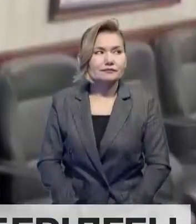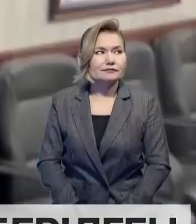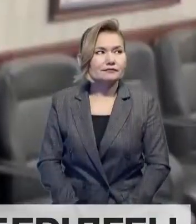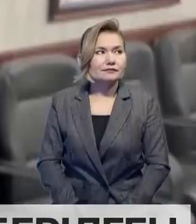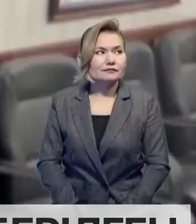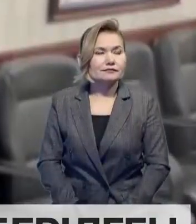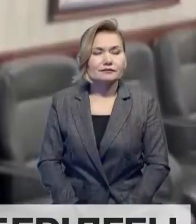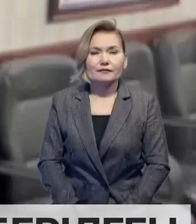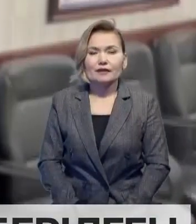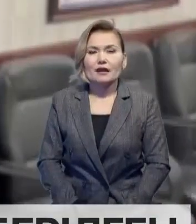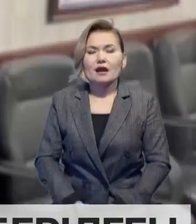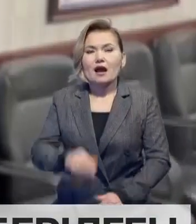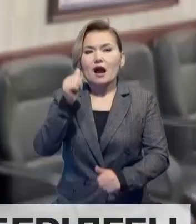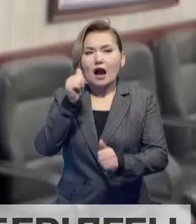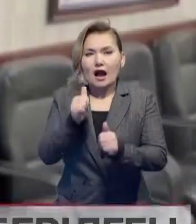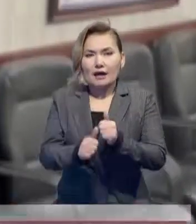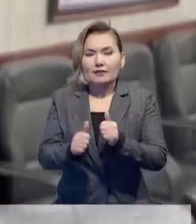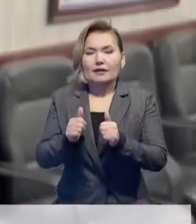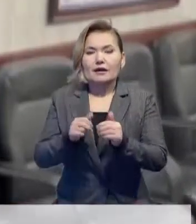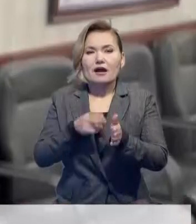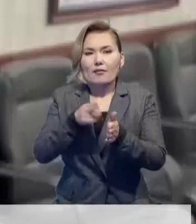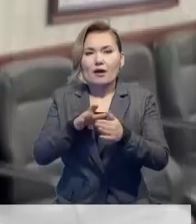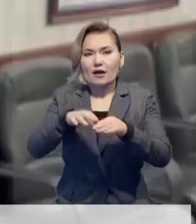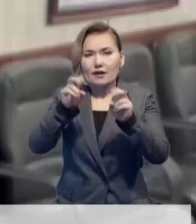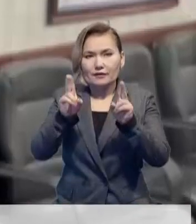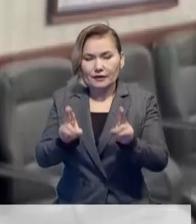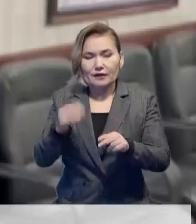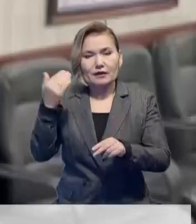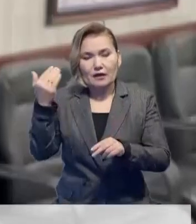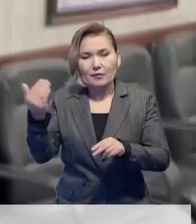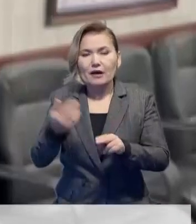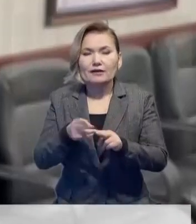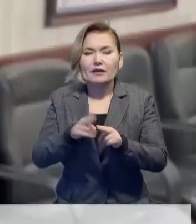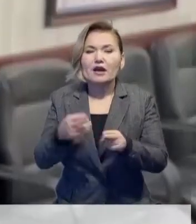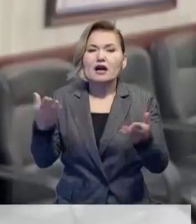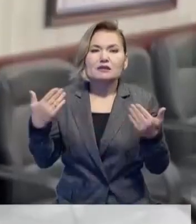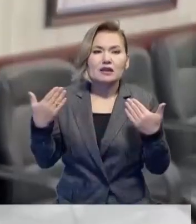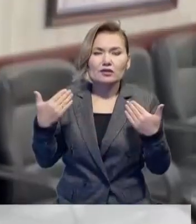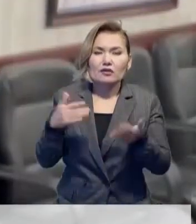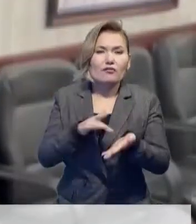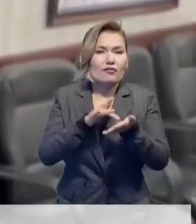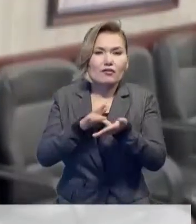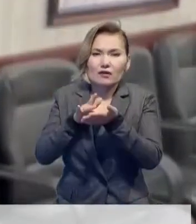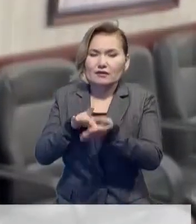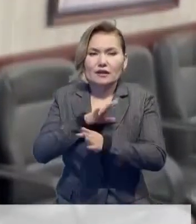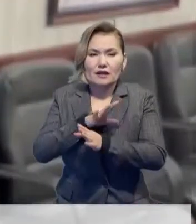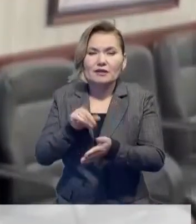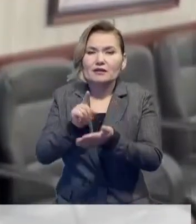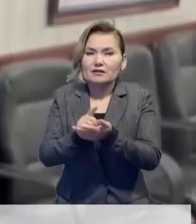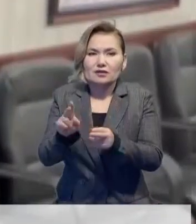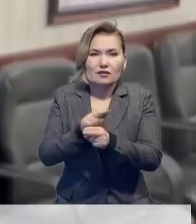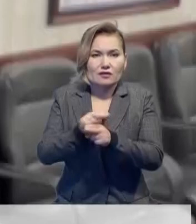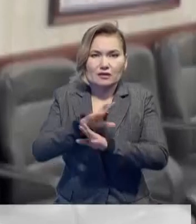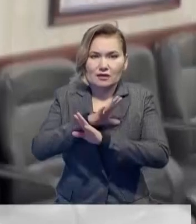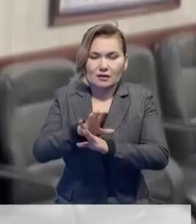Емделуді қажет ететін әрбір үшінші қызметкері санаторияда жүзінде болмағанын және тиісті процедураларды алмағанын